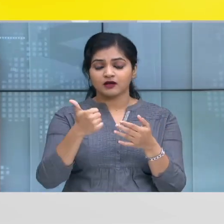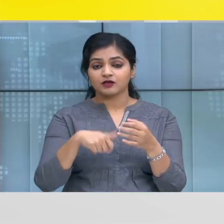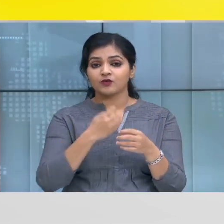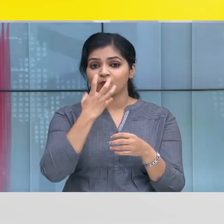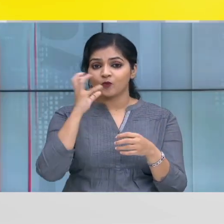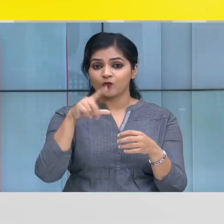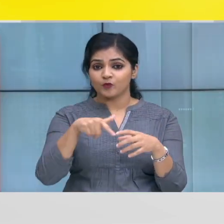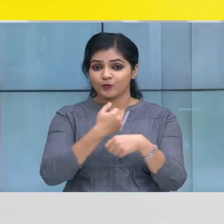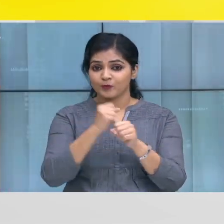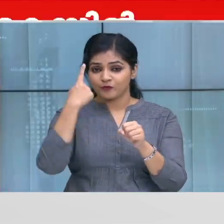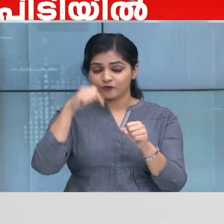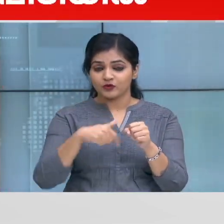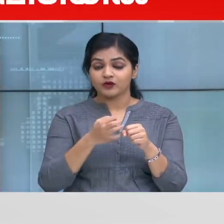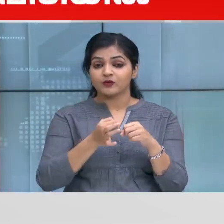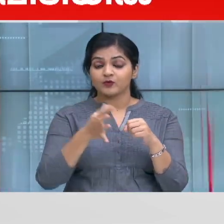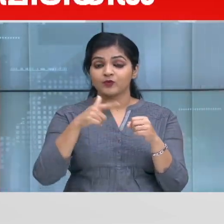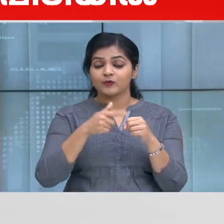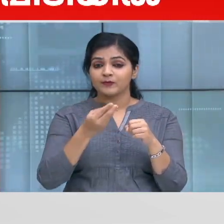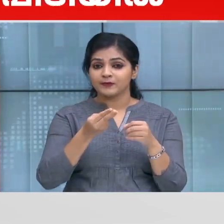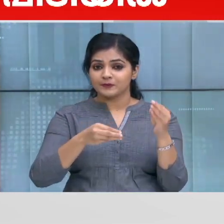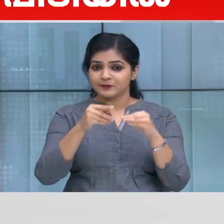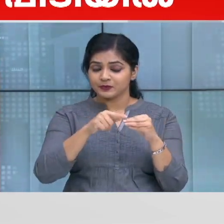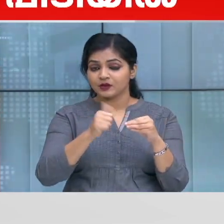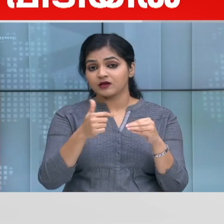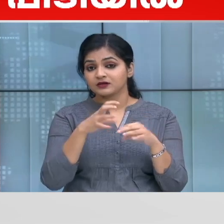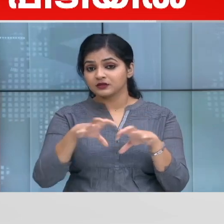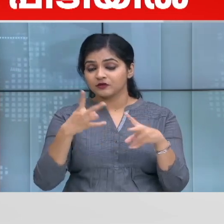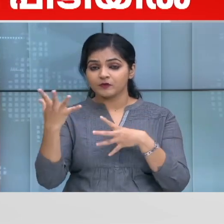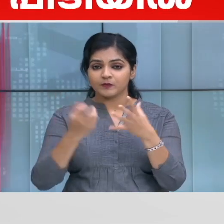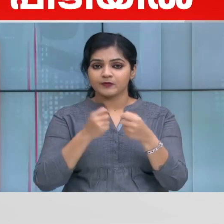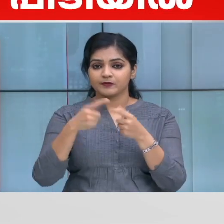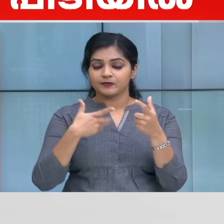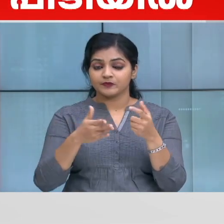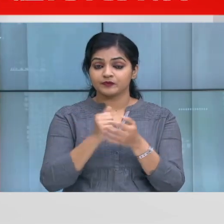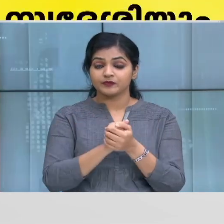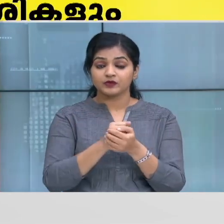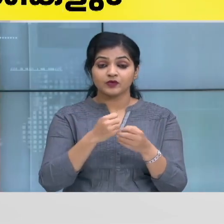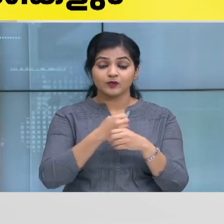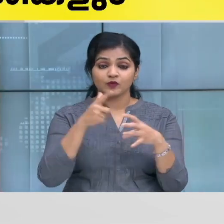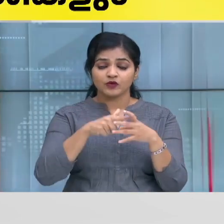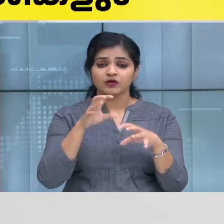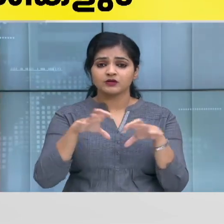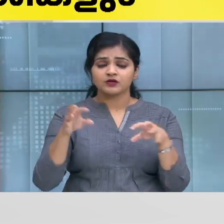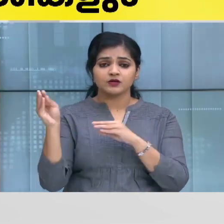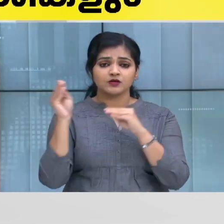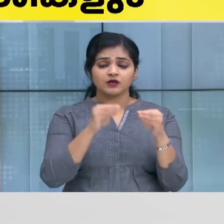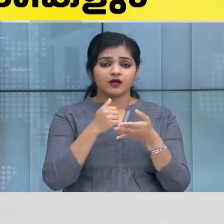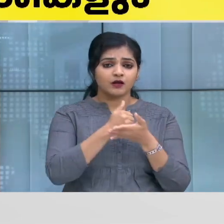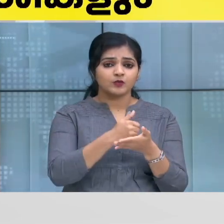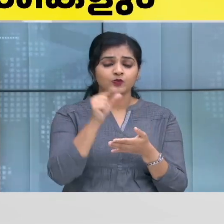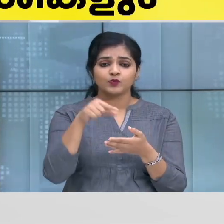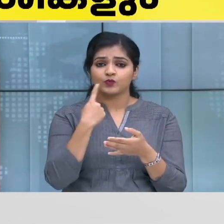നിർമ്മിക്കാനുള്ള വെടിമരുന്ന് ഒഴികെയുള്ള വസ്തുക്കൾ വാങ്ങിച്ചത് എന്ന് കണ്ടെത്തിയിരുന്നു. അതേസമയം സ്ഫോടക വസ്തുക്കൾ ആരാണ് എത്തിച്ചു നൽകിയതെന്ന് സംബന്ധിച്ച് വിശദമായ